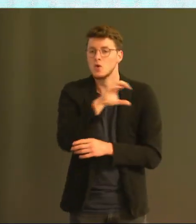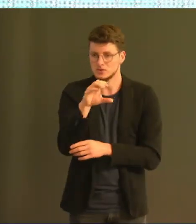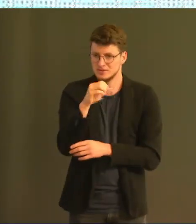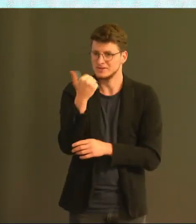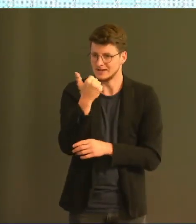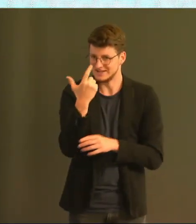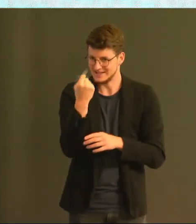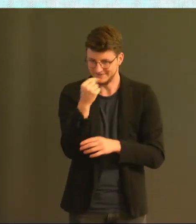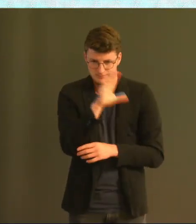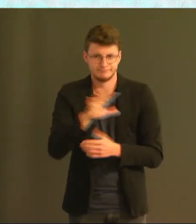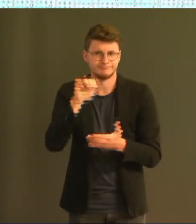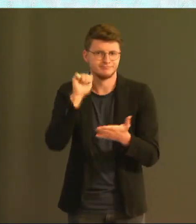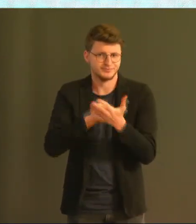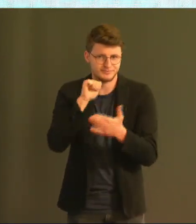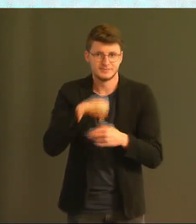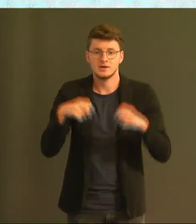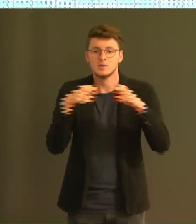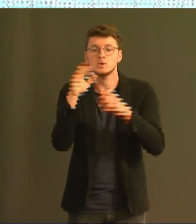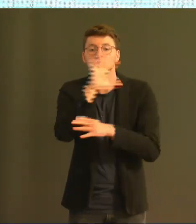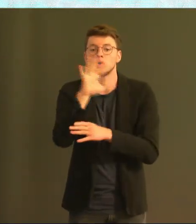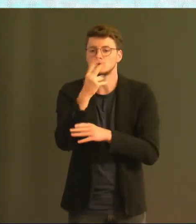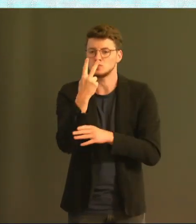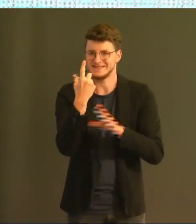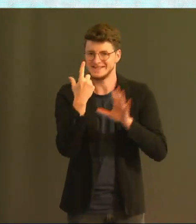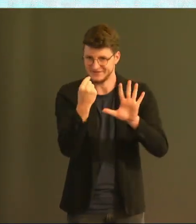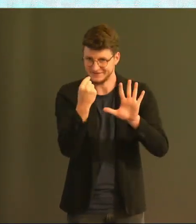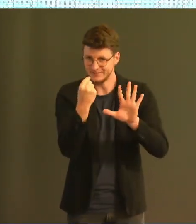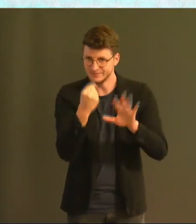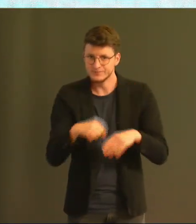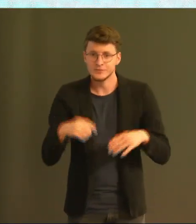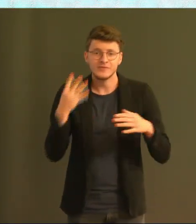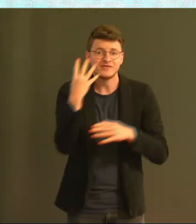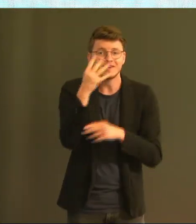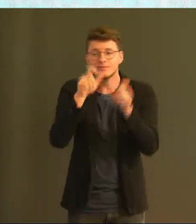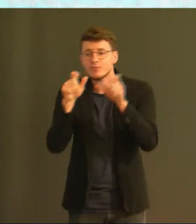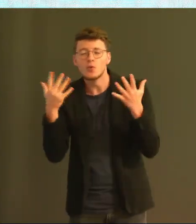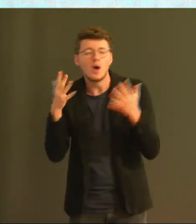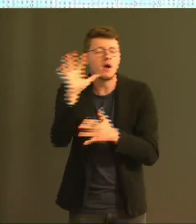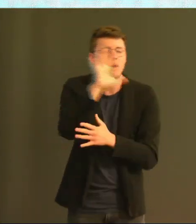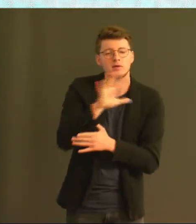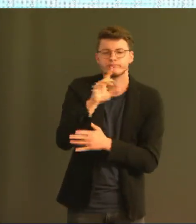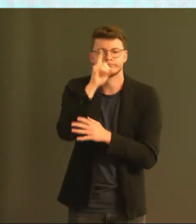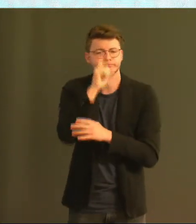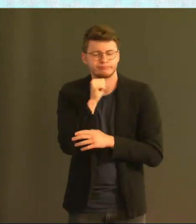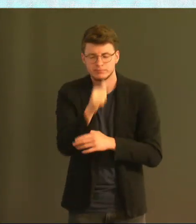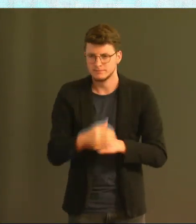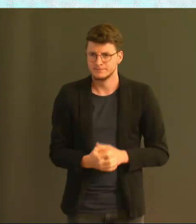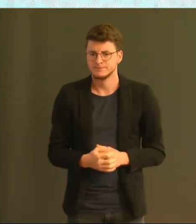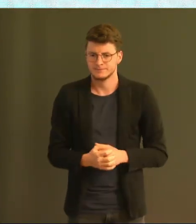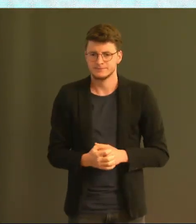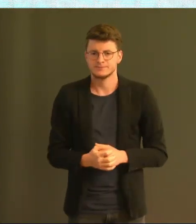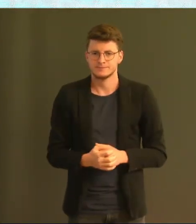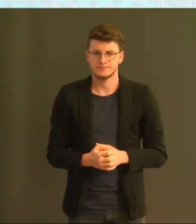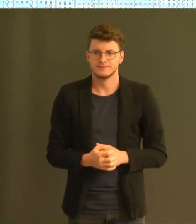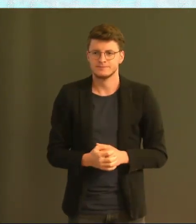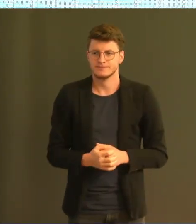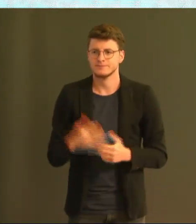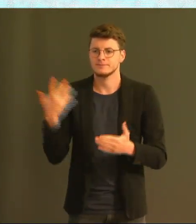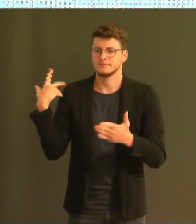et bruxelles vivre un week-end d'origine petit brin de total en